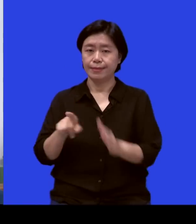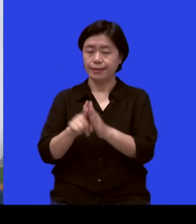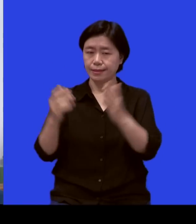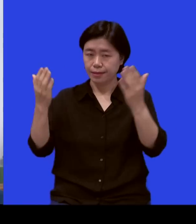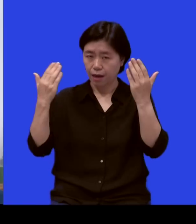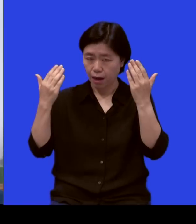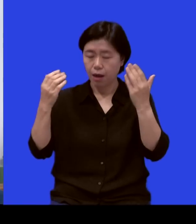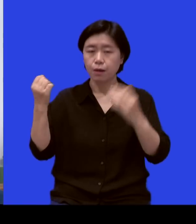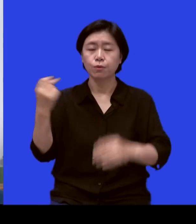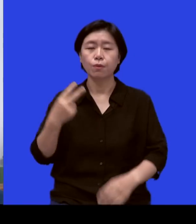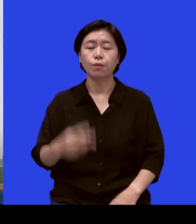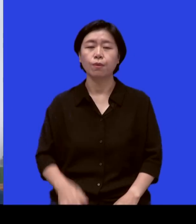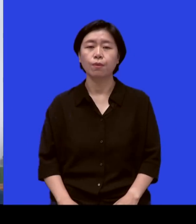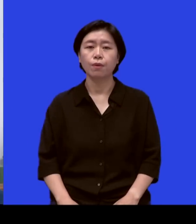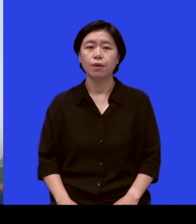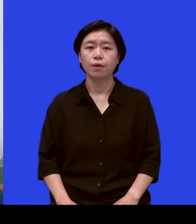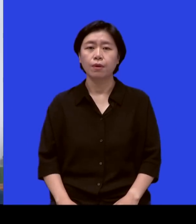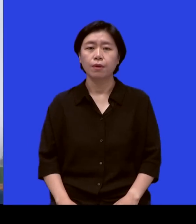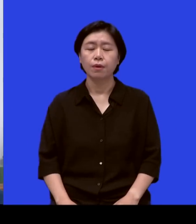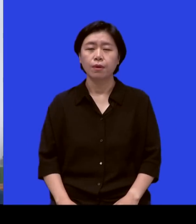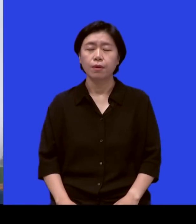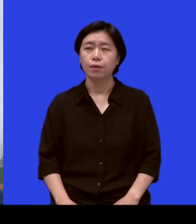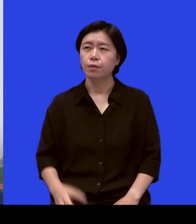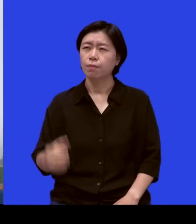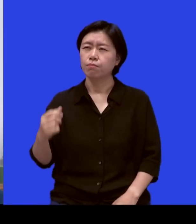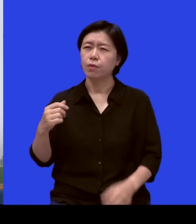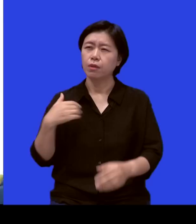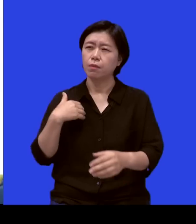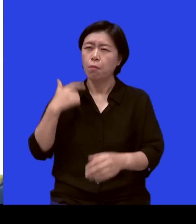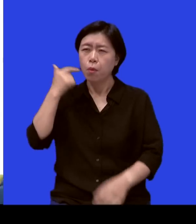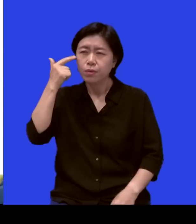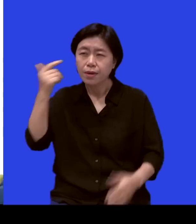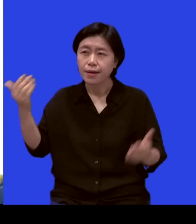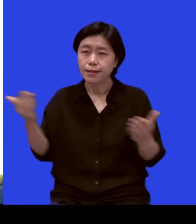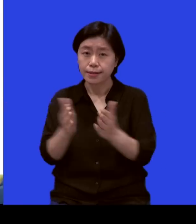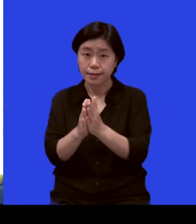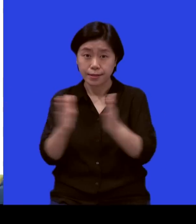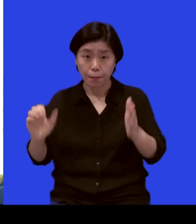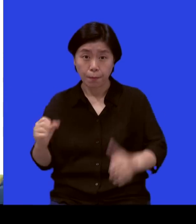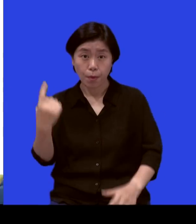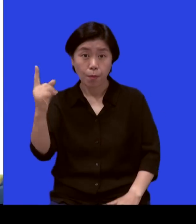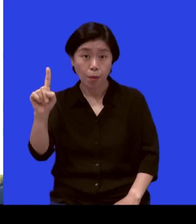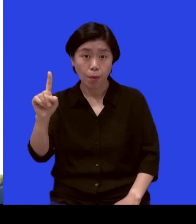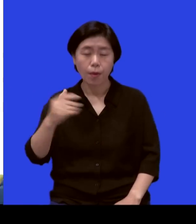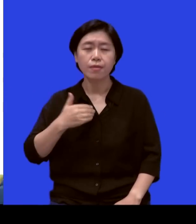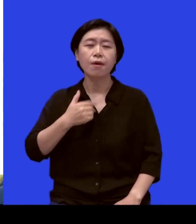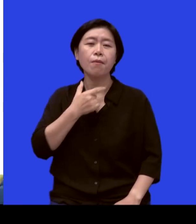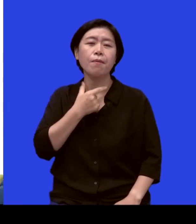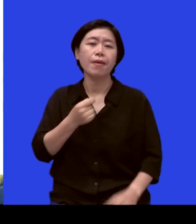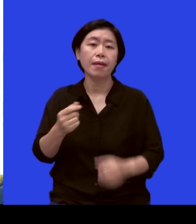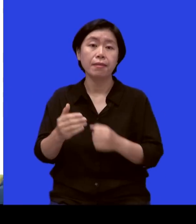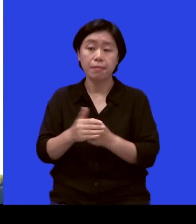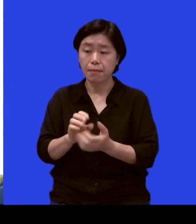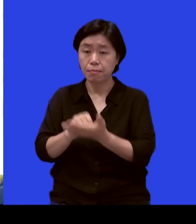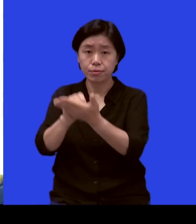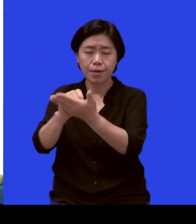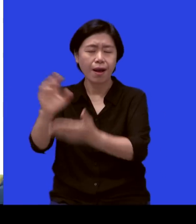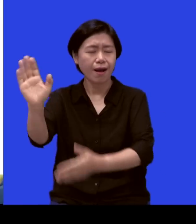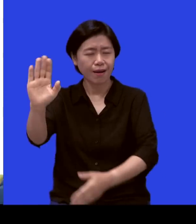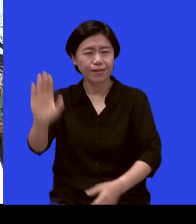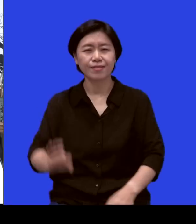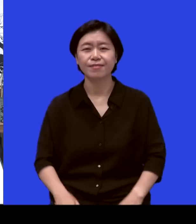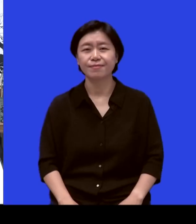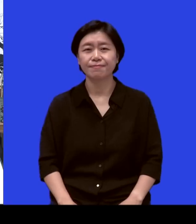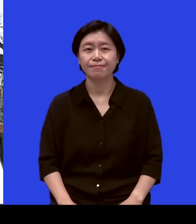주의 종의 길을 걷게도 된 그 배경에는 예. 내가 자원해서 목사가 되고 신학교를 가겠다는 생각이 먼저